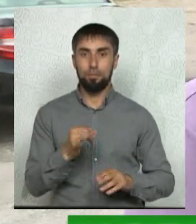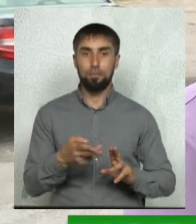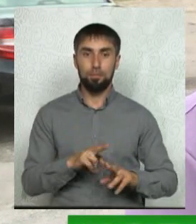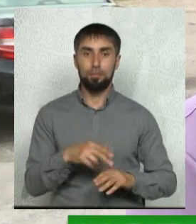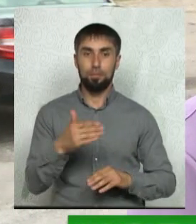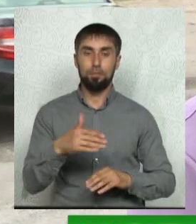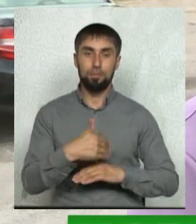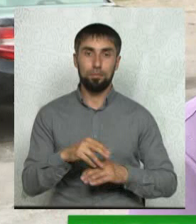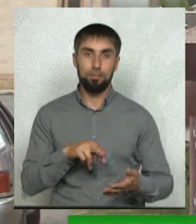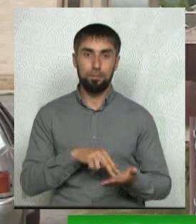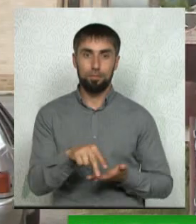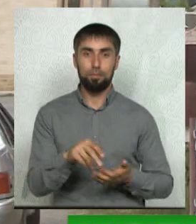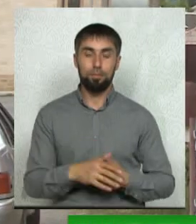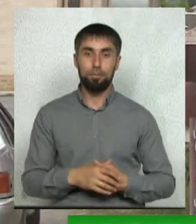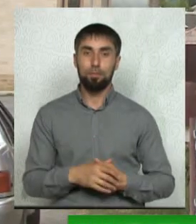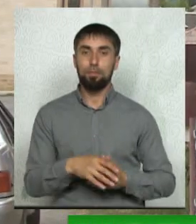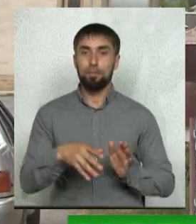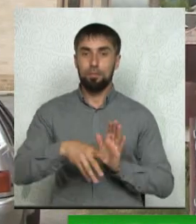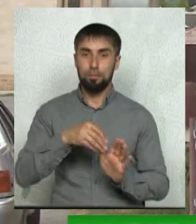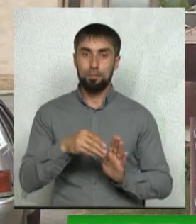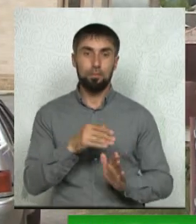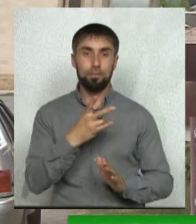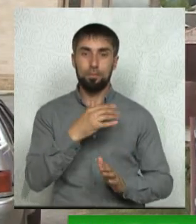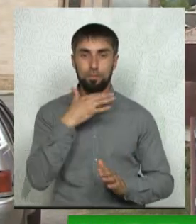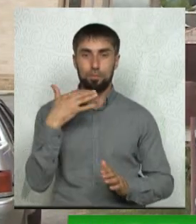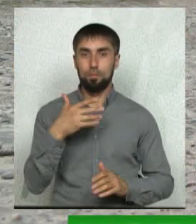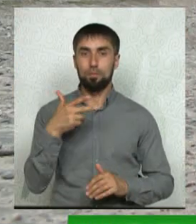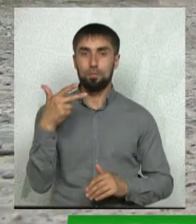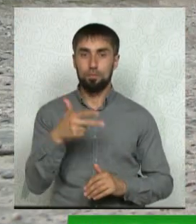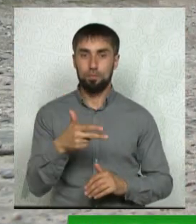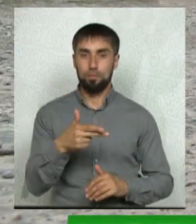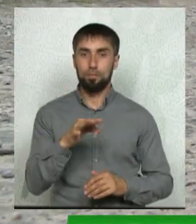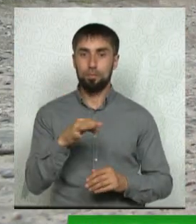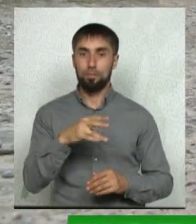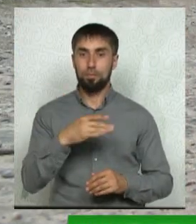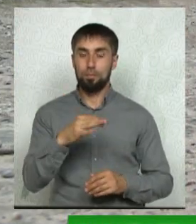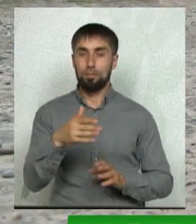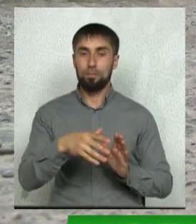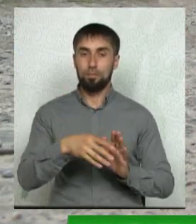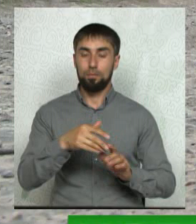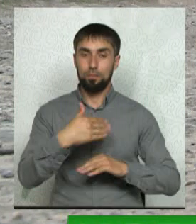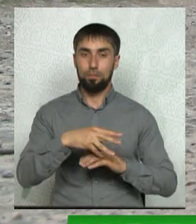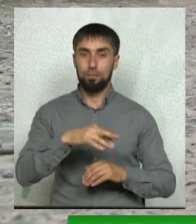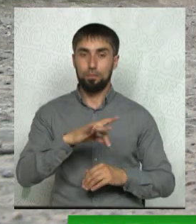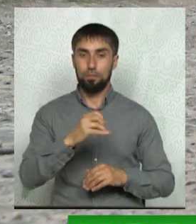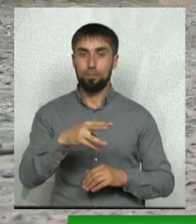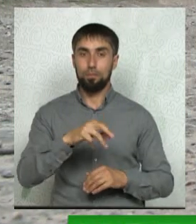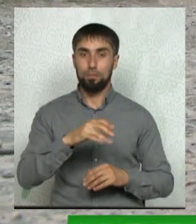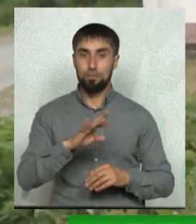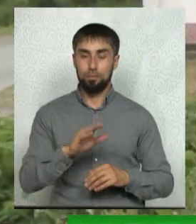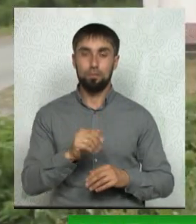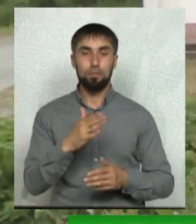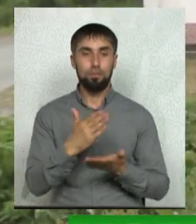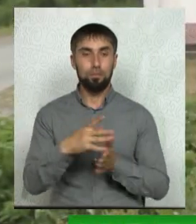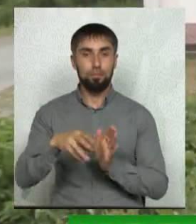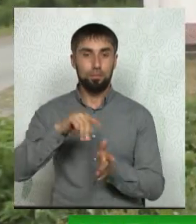вот они добираются. Голосов набралось немного, около 3000. Помимо улицы Мальсагова в Яндере, от Назрановского района в